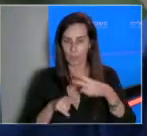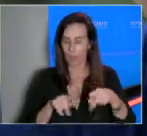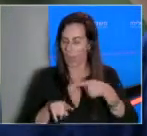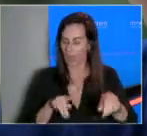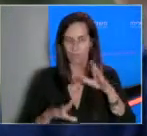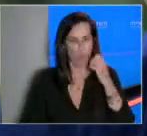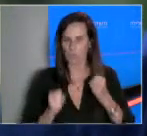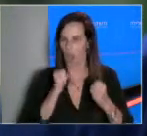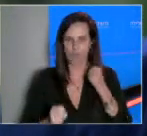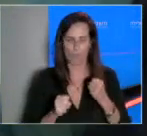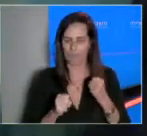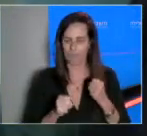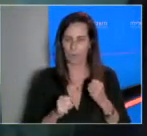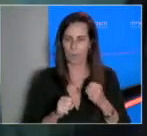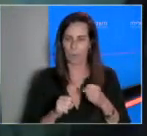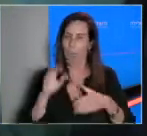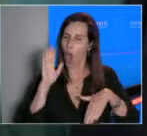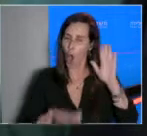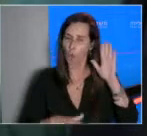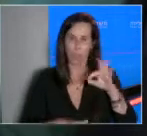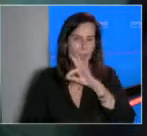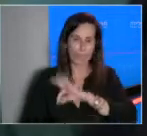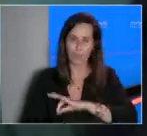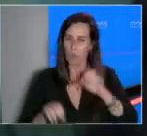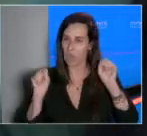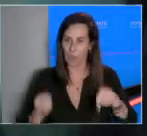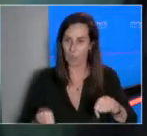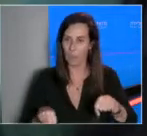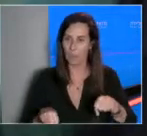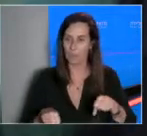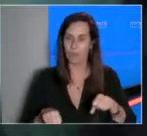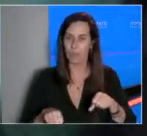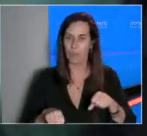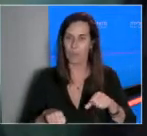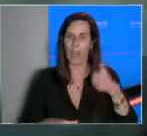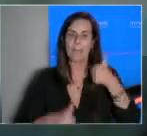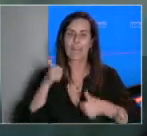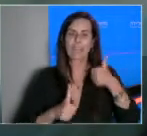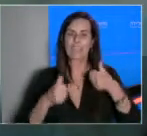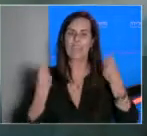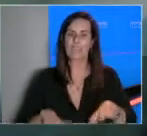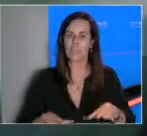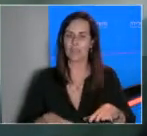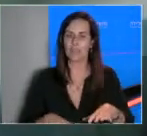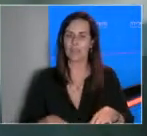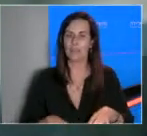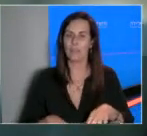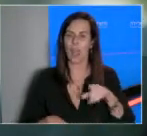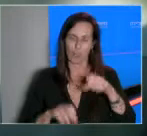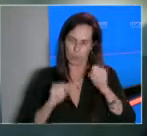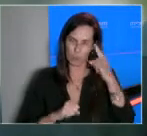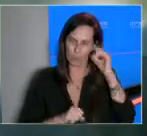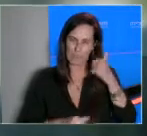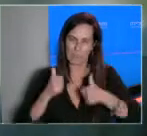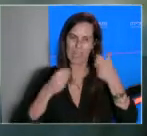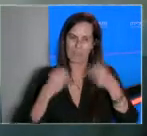מאוד מאוד קשה, שברובו הרווחים של הקבלנים שנעשים זה באמת על מכרזי הפסד. אתה בטח יודע מה